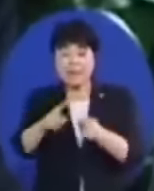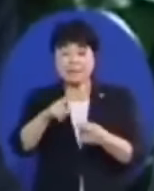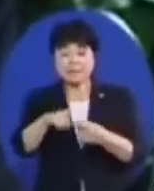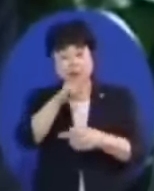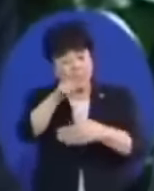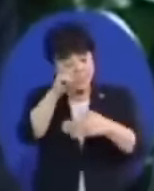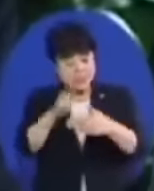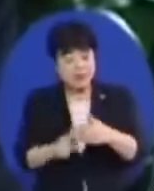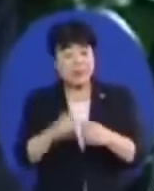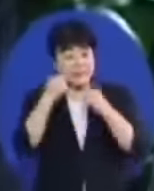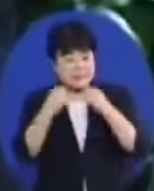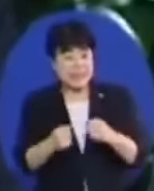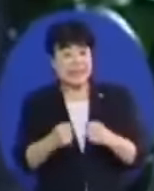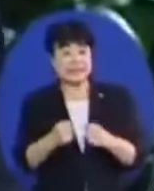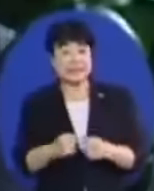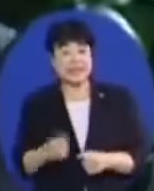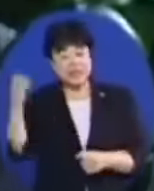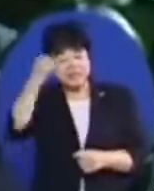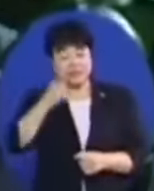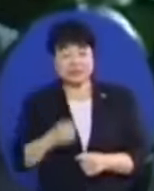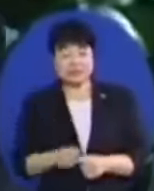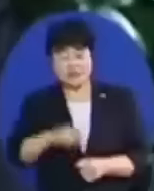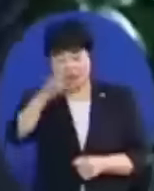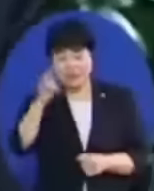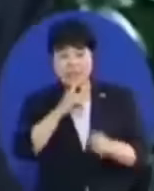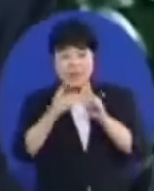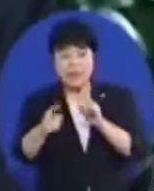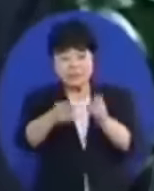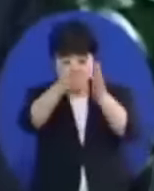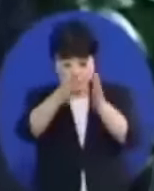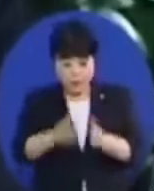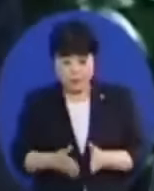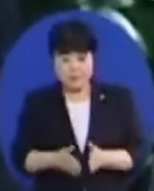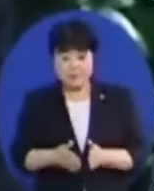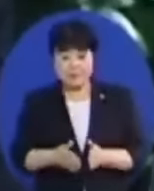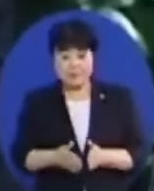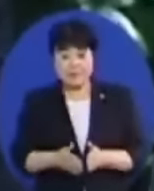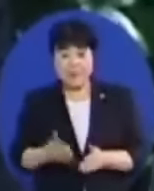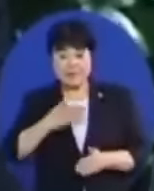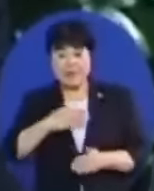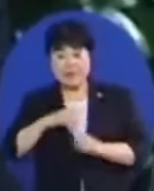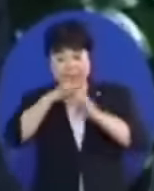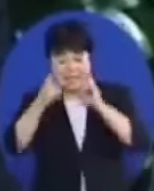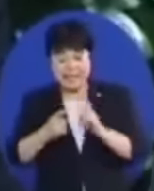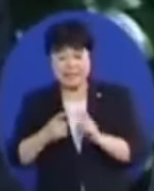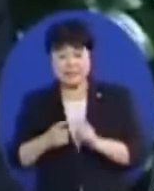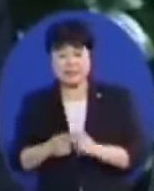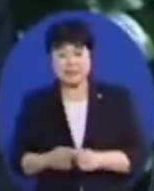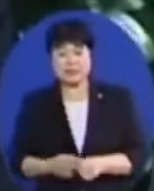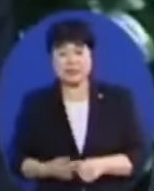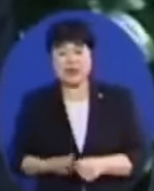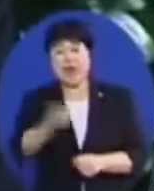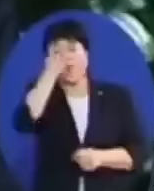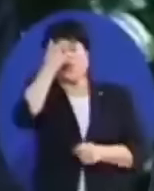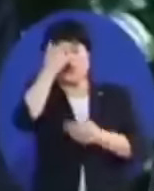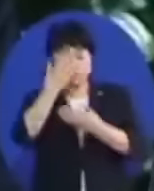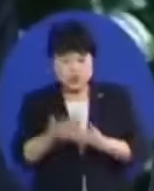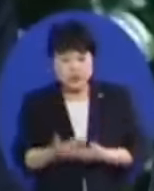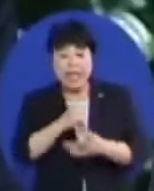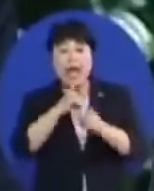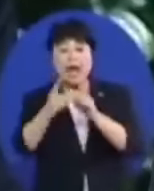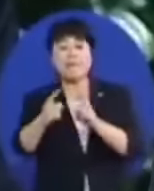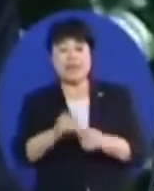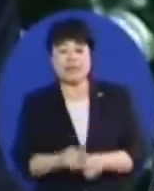말씀 속에서 살다가 성령이 어느 날 그 말씀을 통해서 내게 개인적으로 주는 감동을 주실 때 그